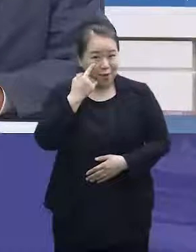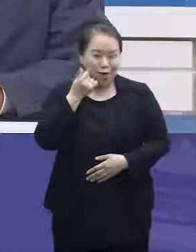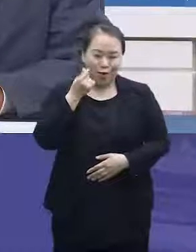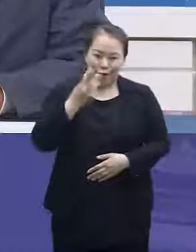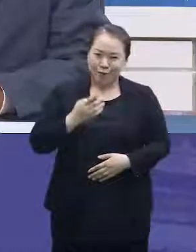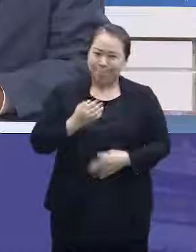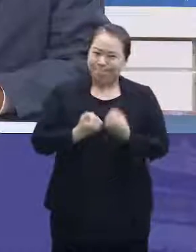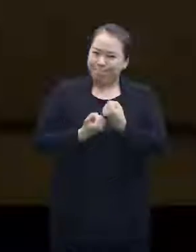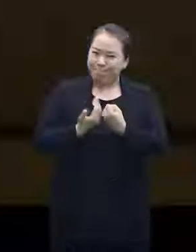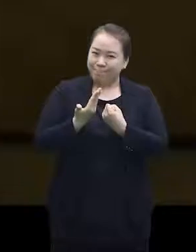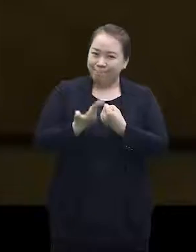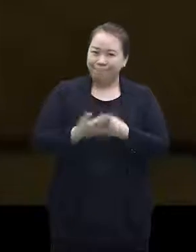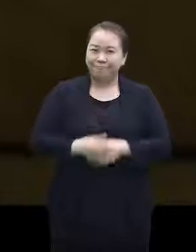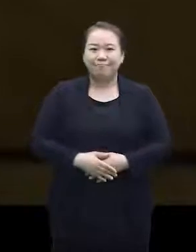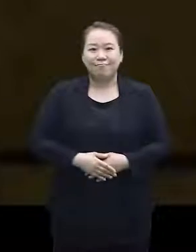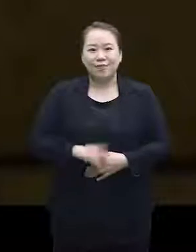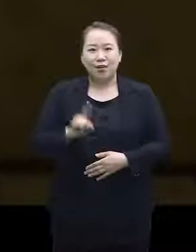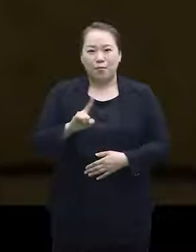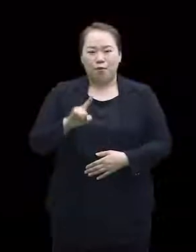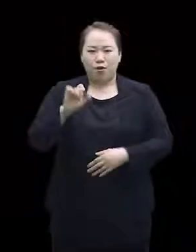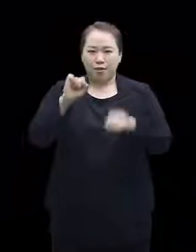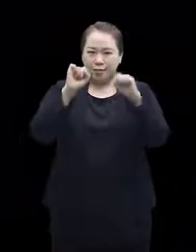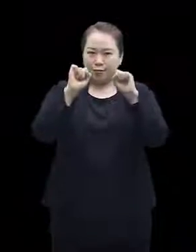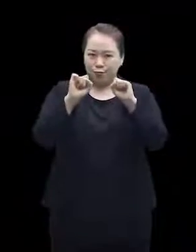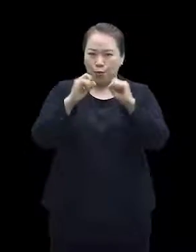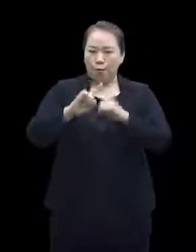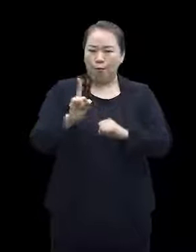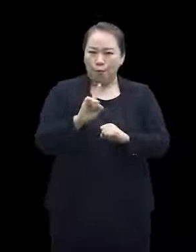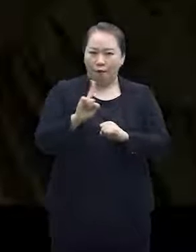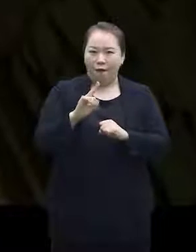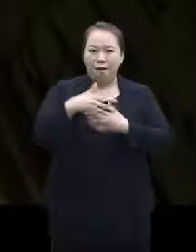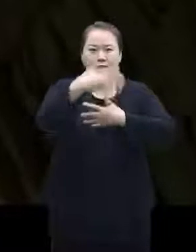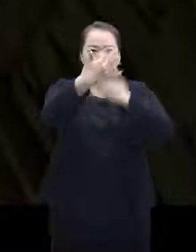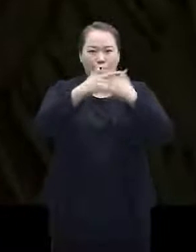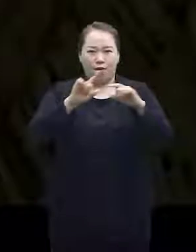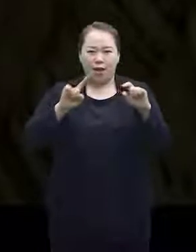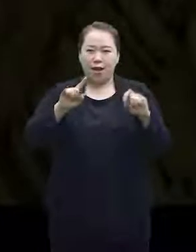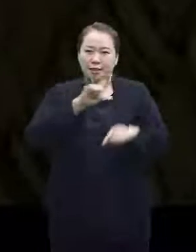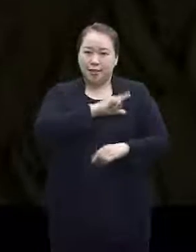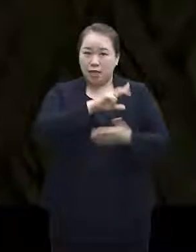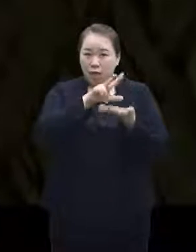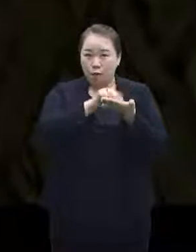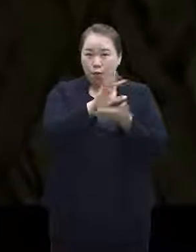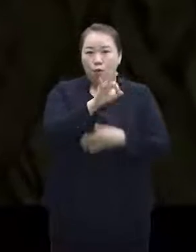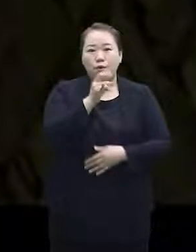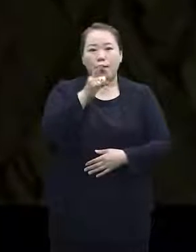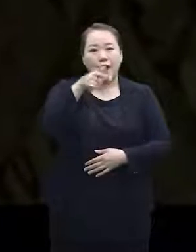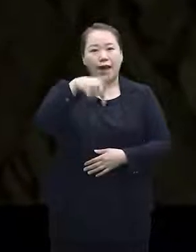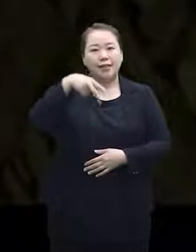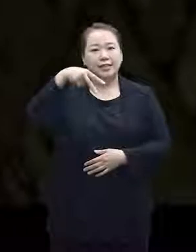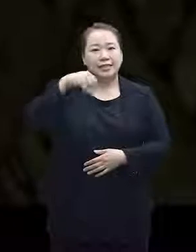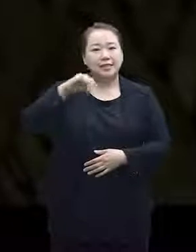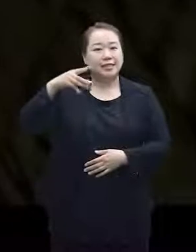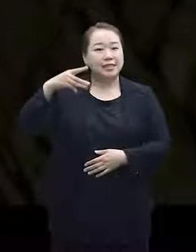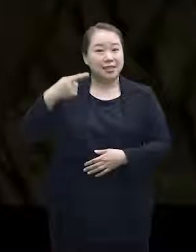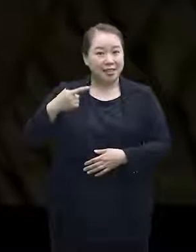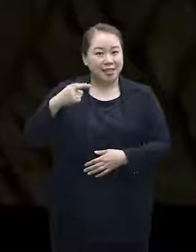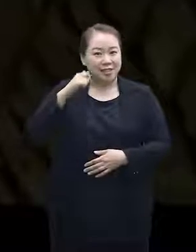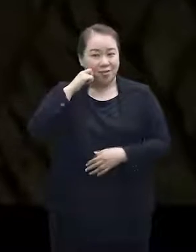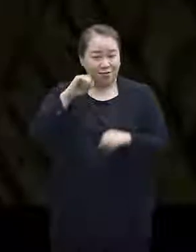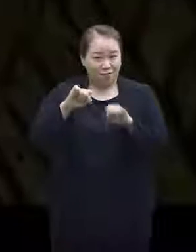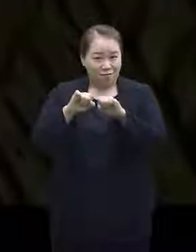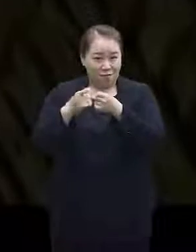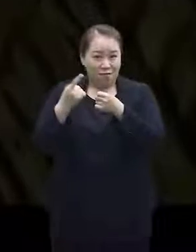가지 드리겠습니다. 이 운동은 영화 엑시트가 흥행하면서 붐이 일기도 했고,